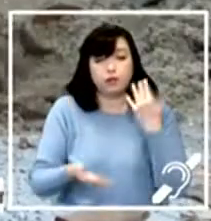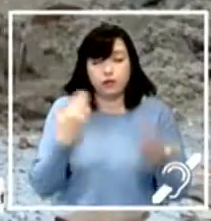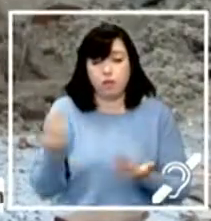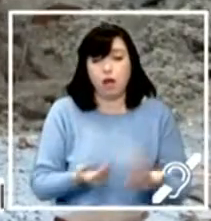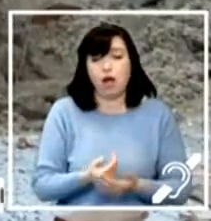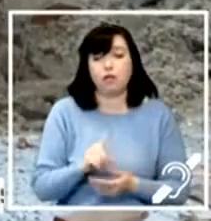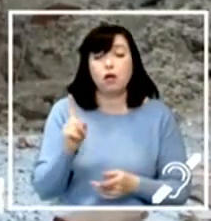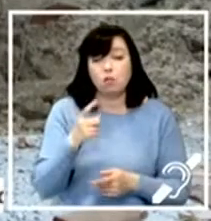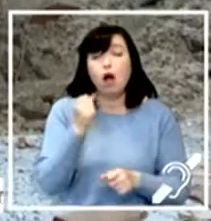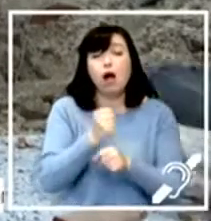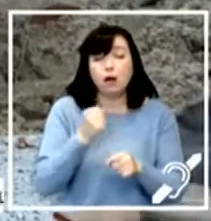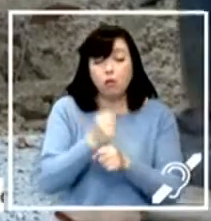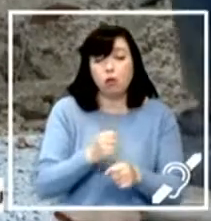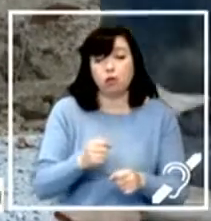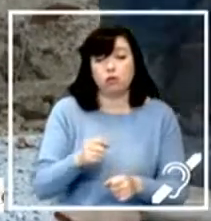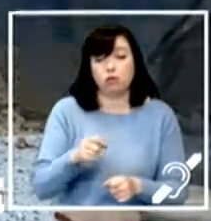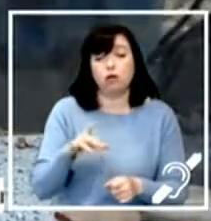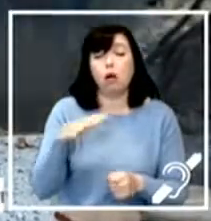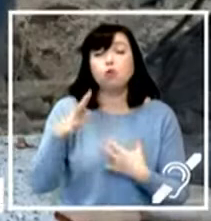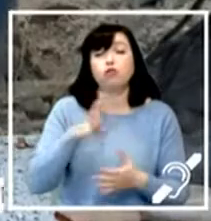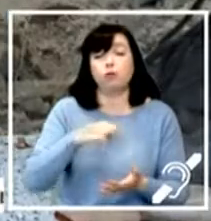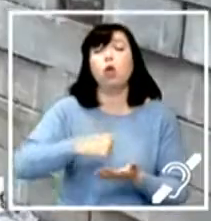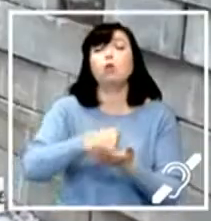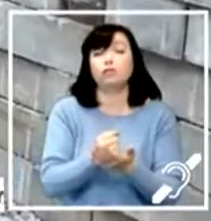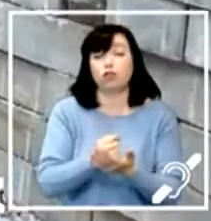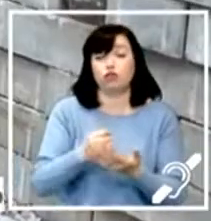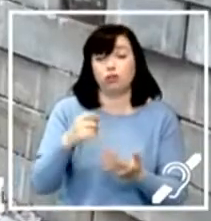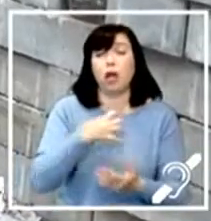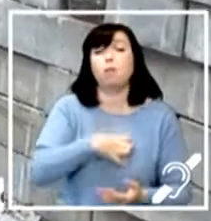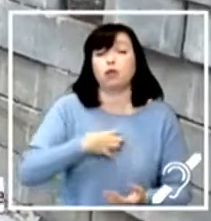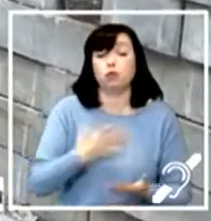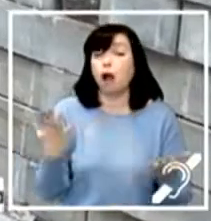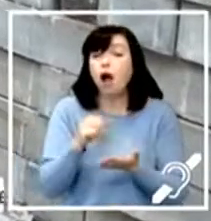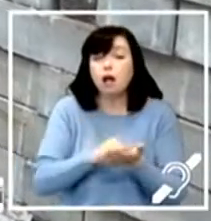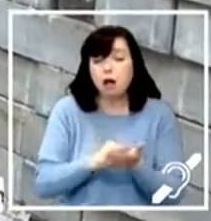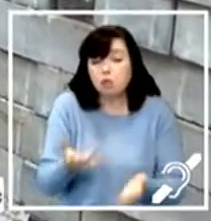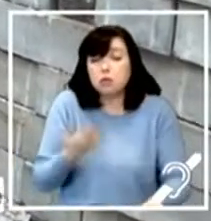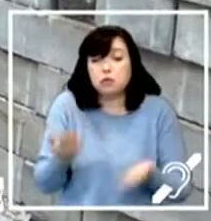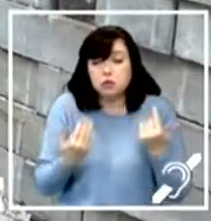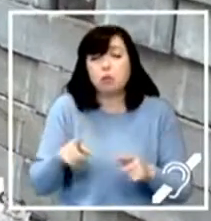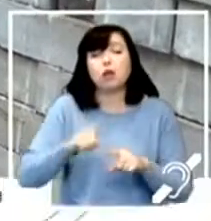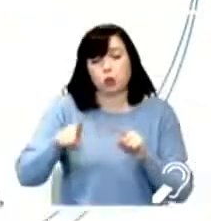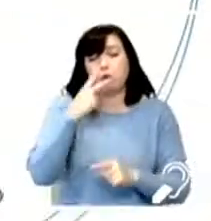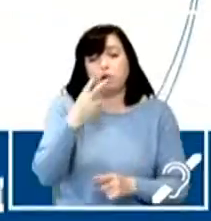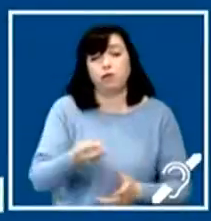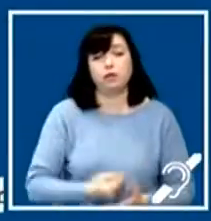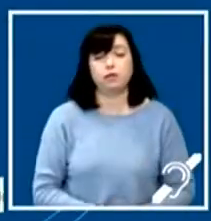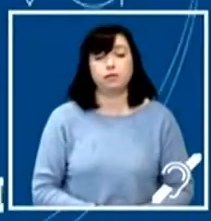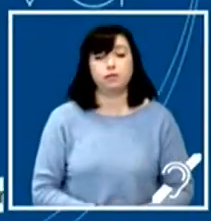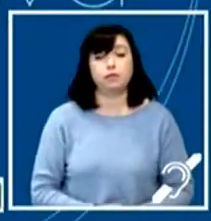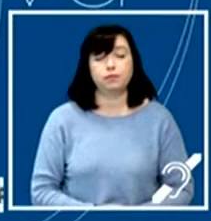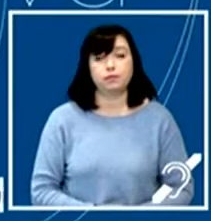dalele, lucrările fiind autorizate de pretura de sector. Care este motivul, vă spunem în telejurnal.